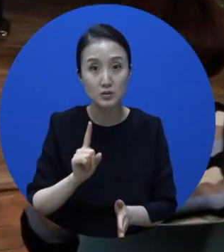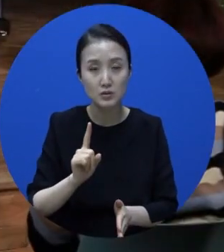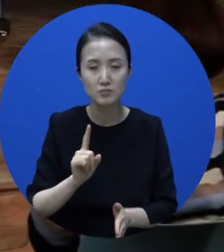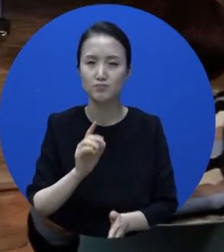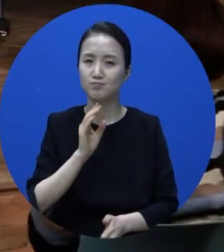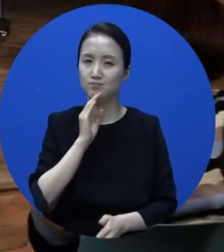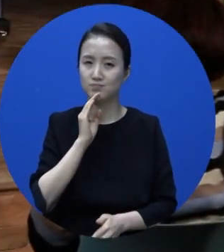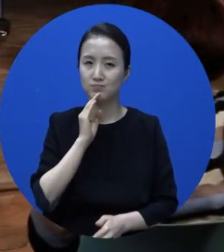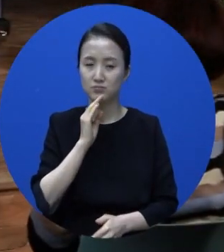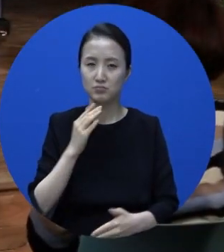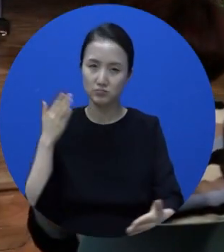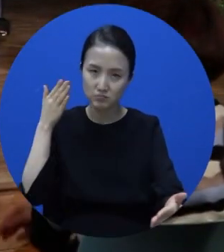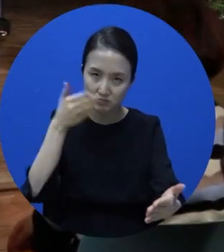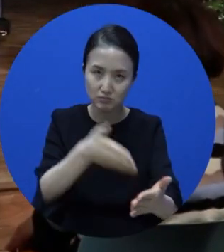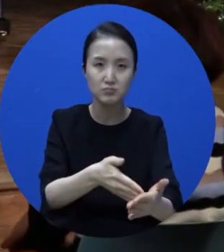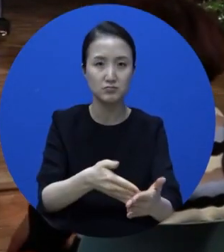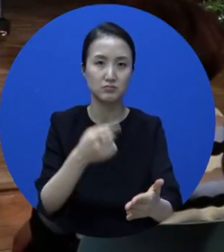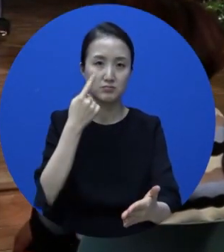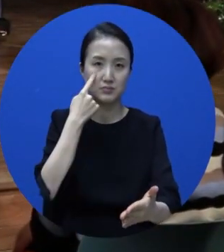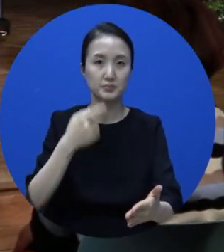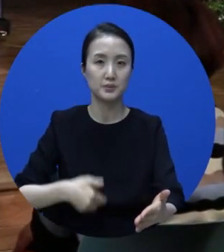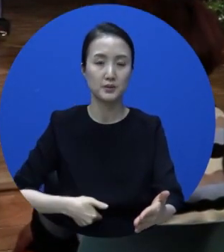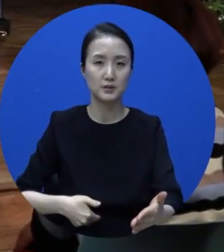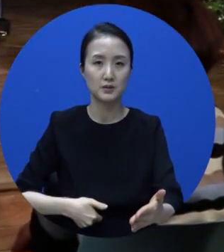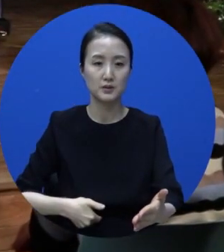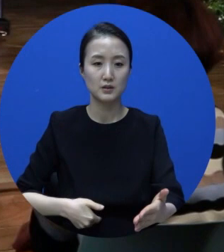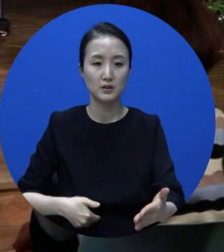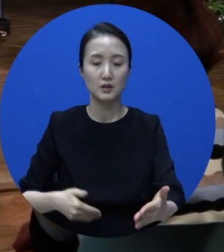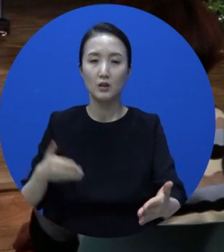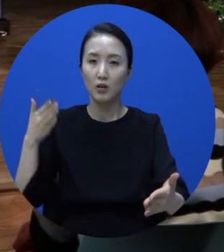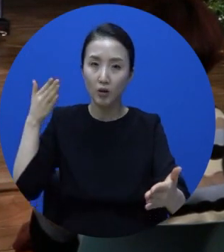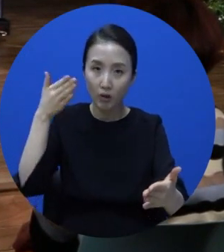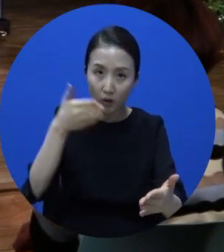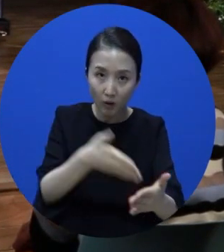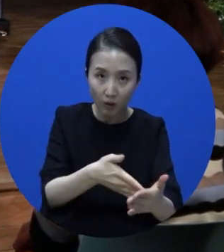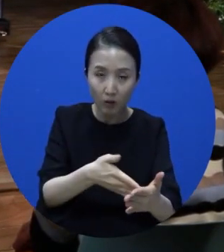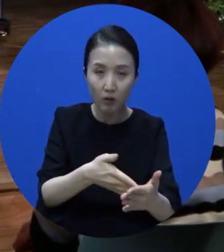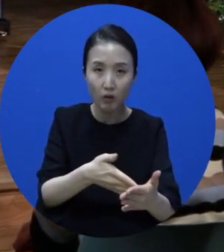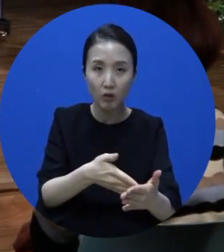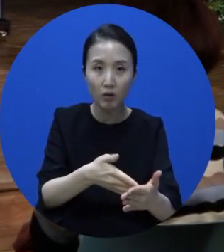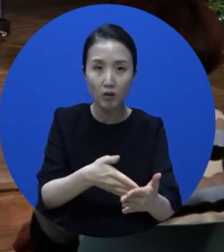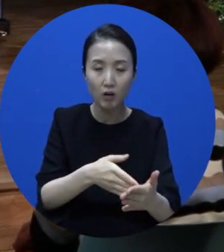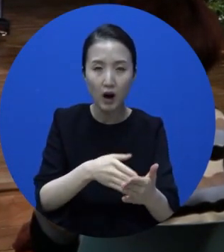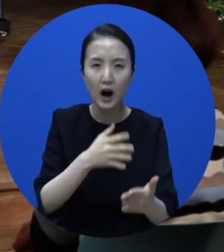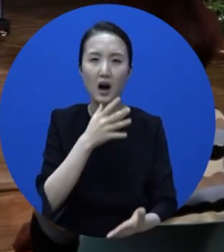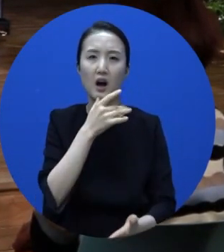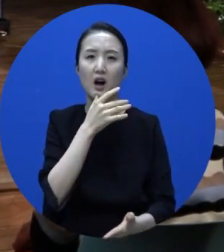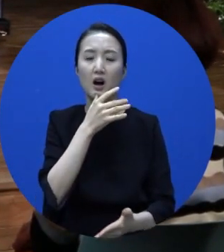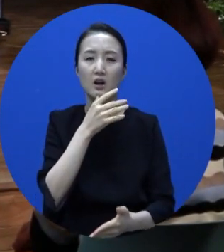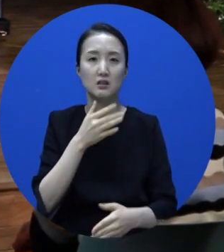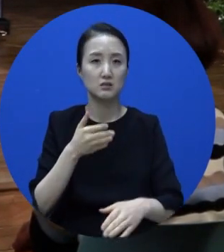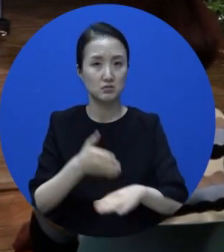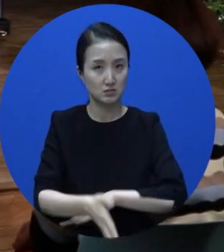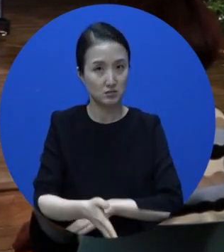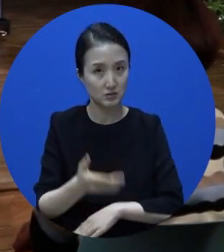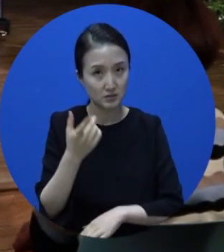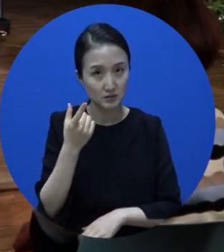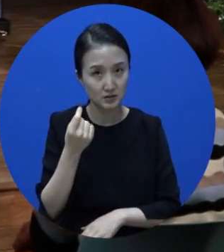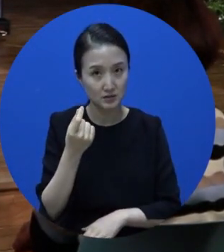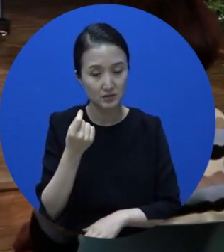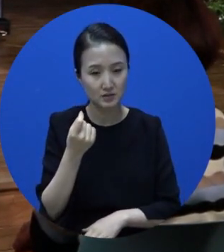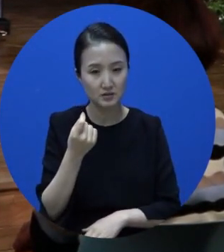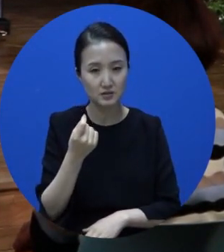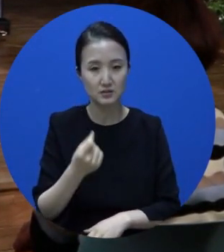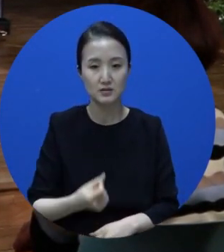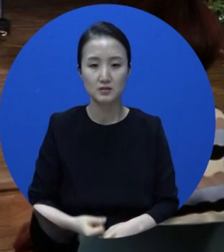가보고 나서 이 길을 잘 선택했다 아니다를 판단하려면 늦은 거죠 그럼 우리는 어떻게 해야되나요